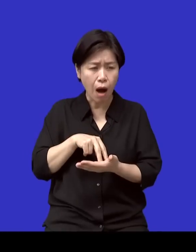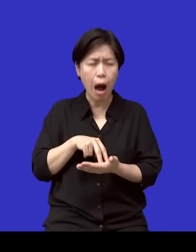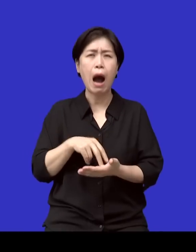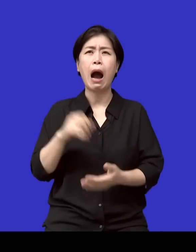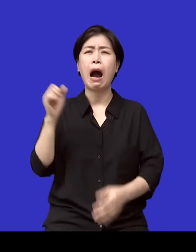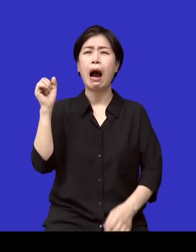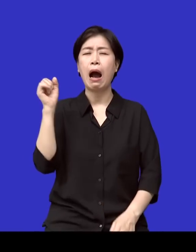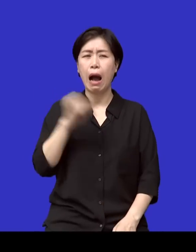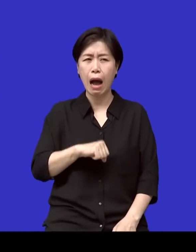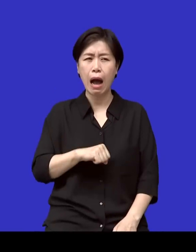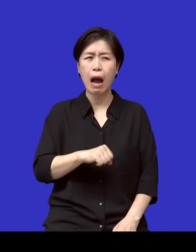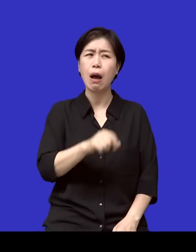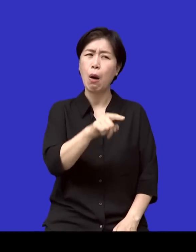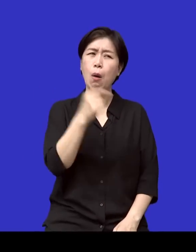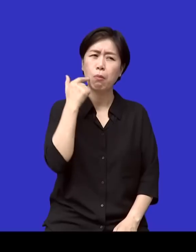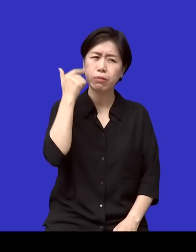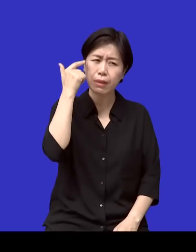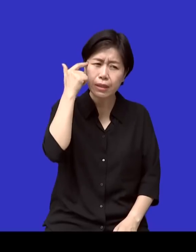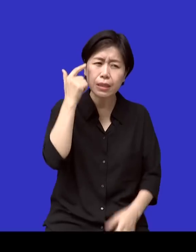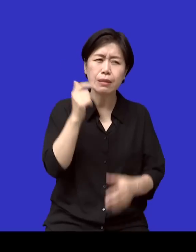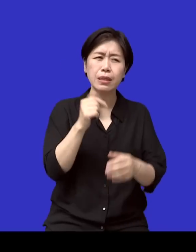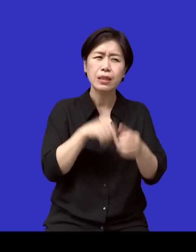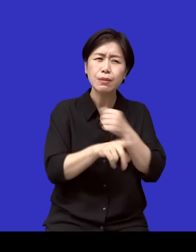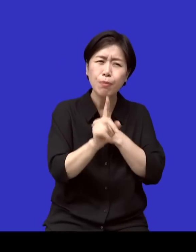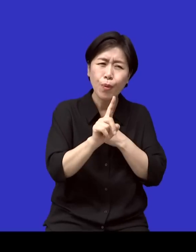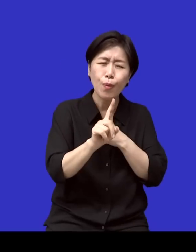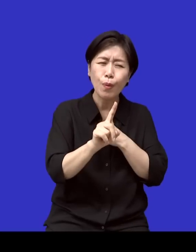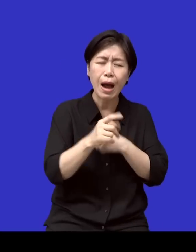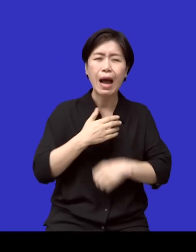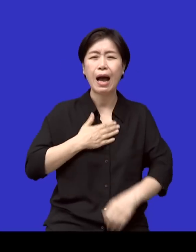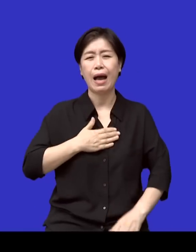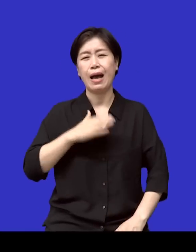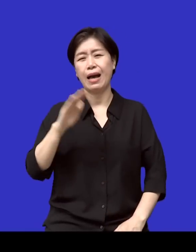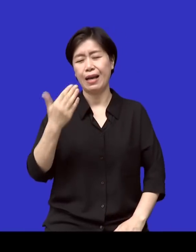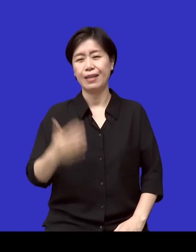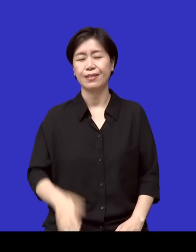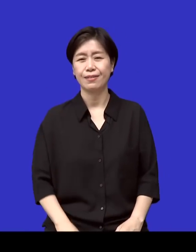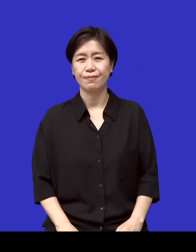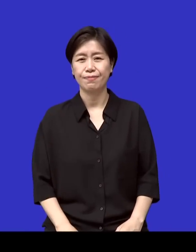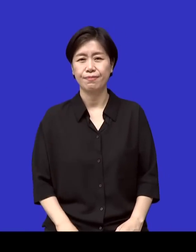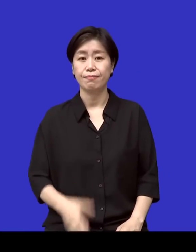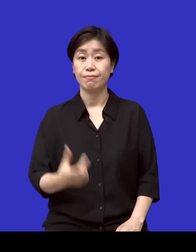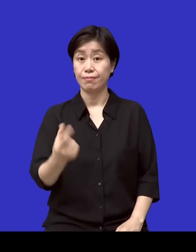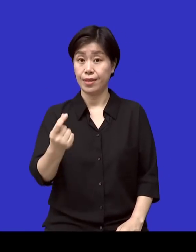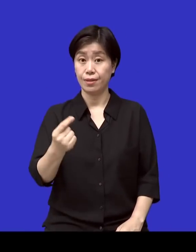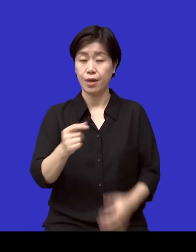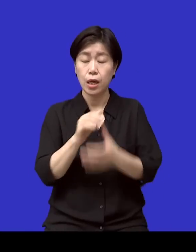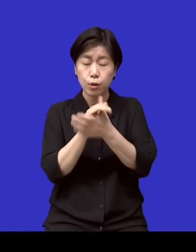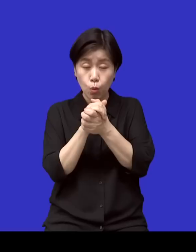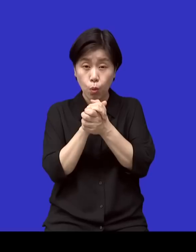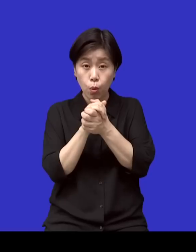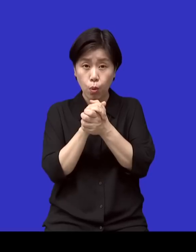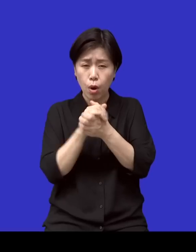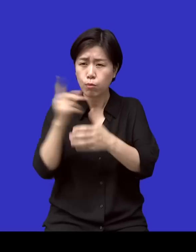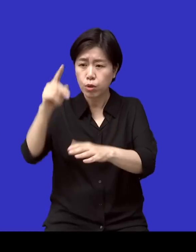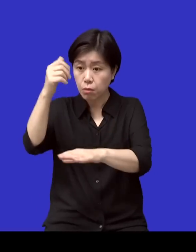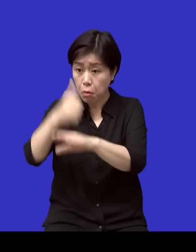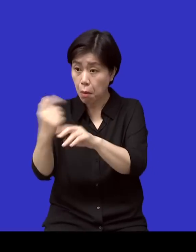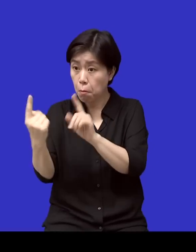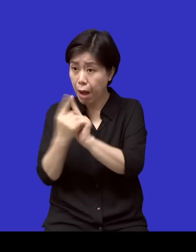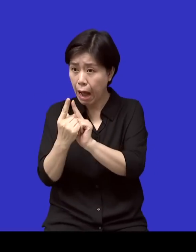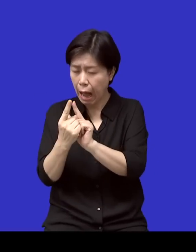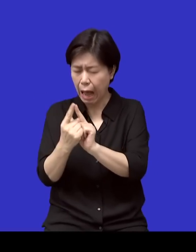맞다고 이렇게 하시더라고요. 그래요. 기도라는 것이 어느 순간까지 그냥 결과가 안 나왔네 그만해야지 이런 게 아닌 것 같아요.